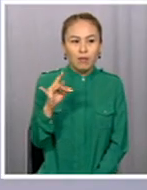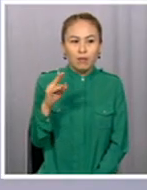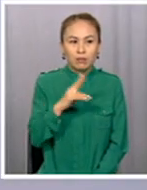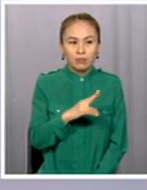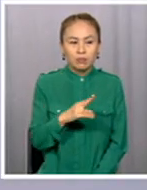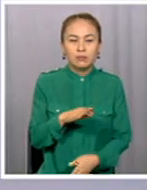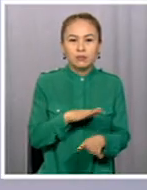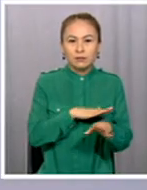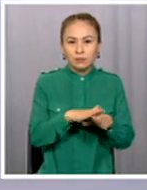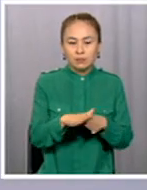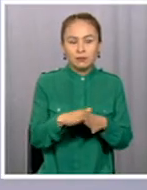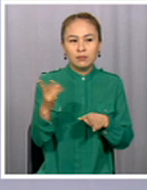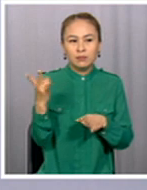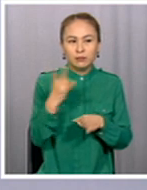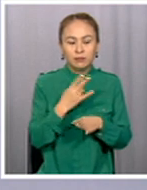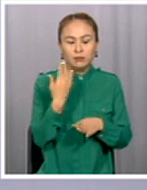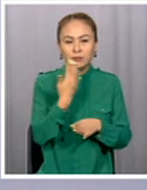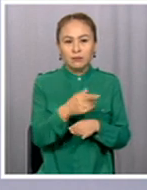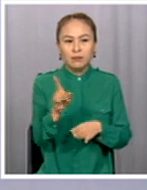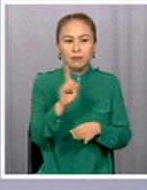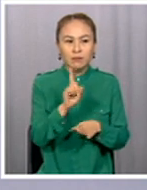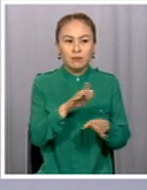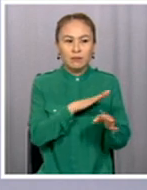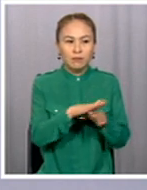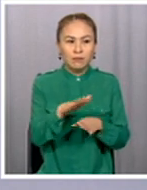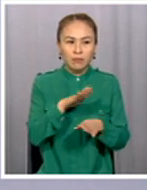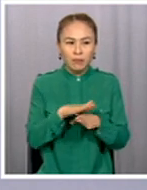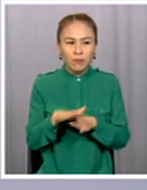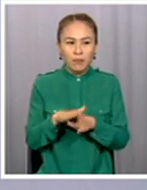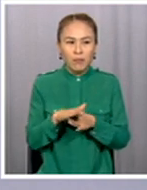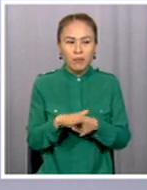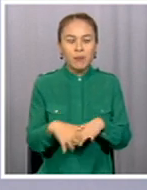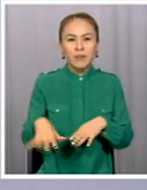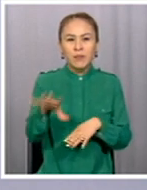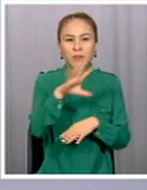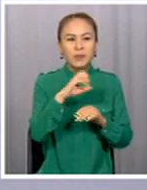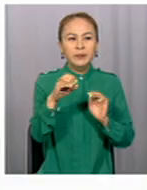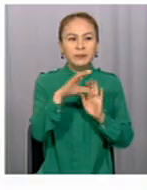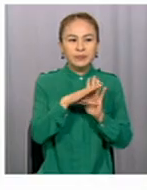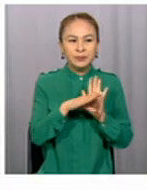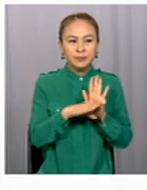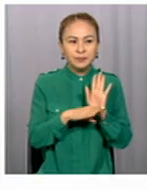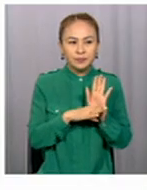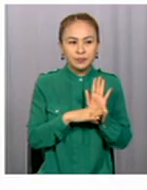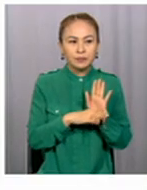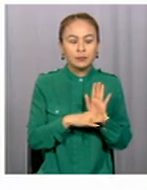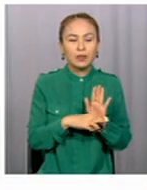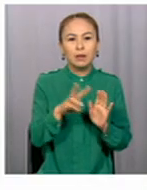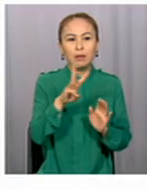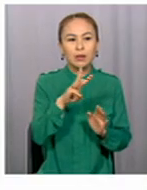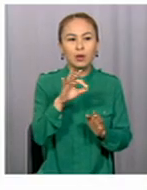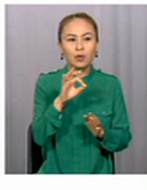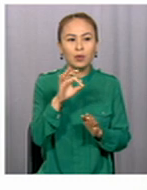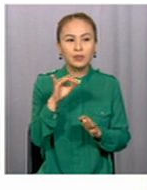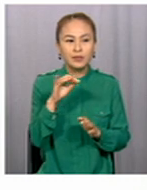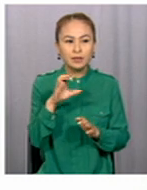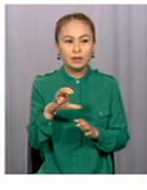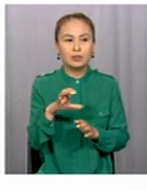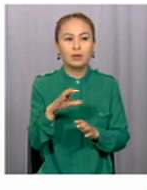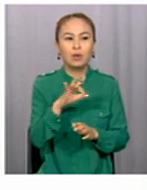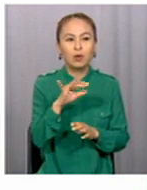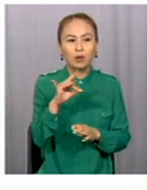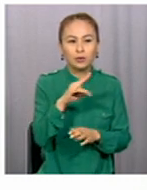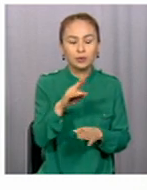іске қосу. Ол үшін іске қосу, барлық бағдарламалар және Microsoft Office,